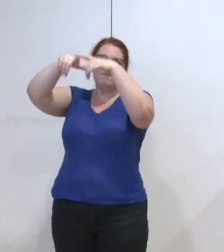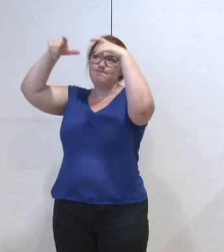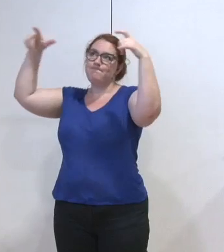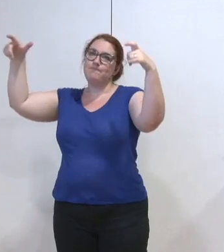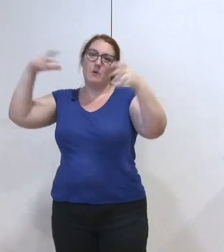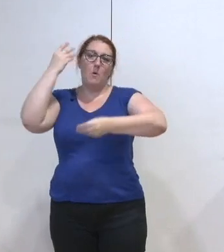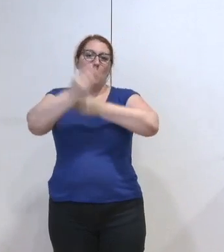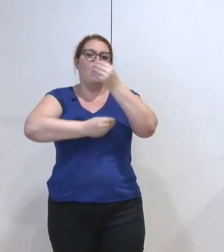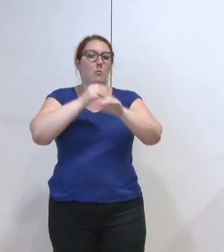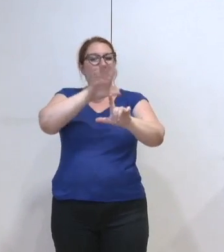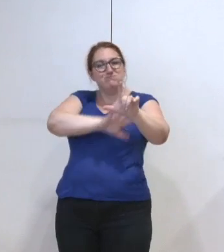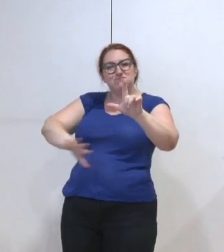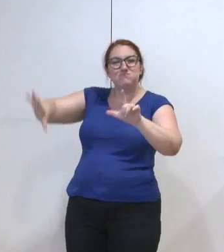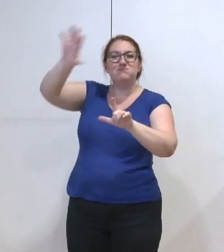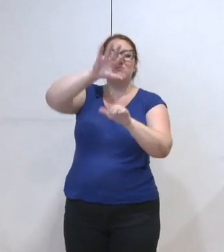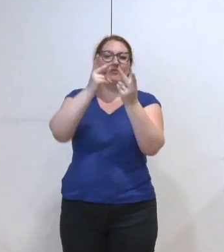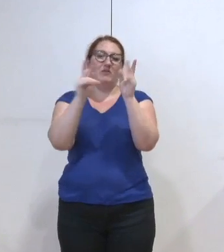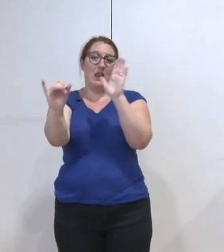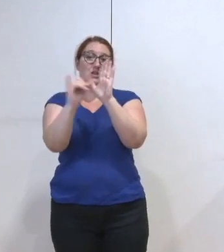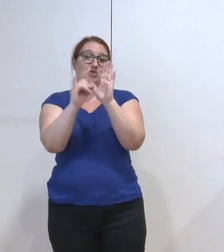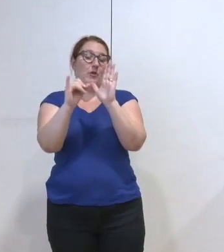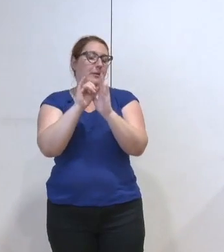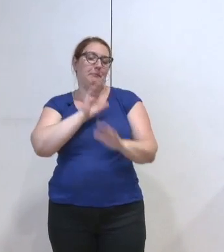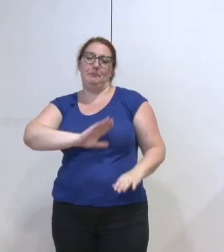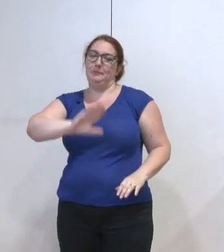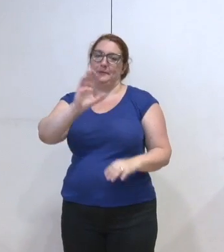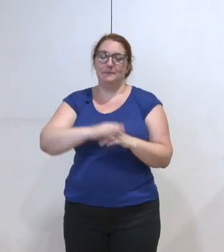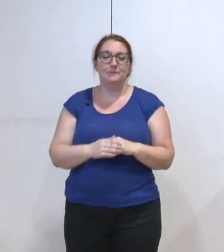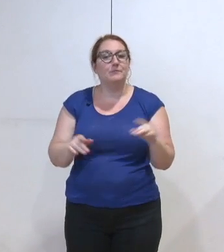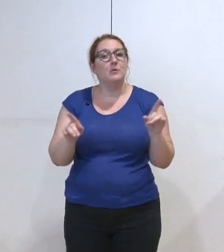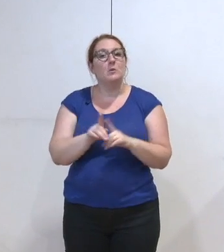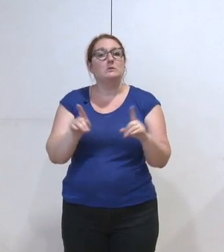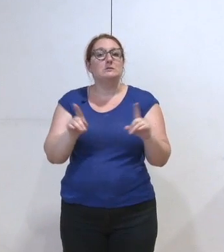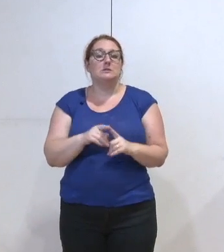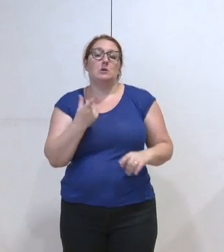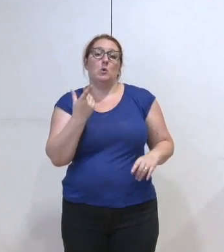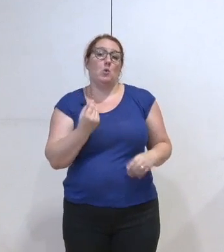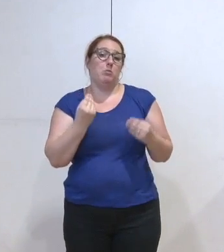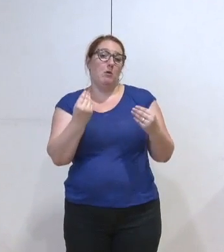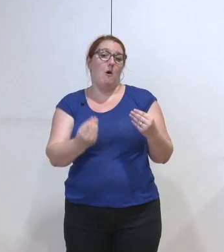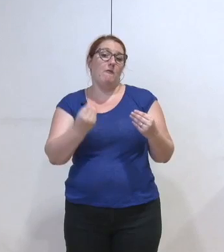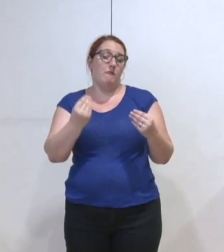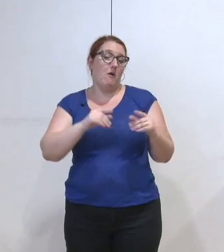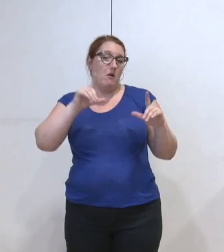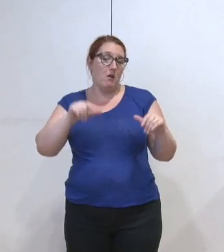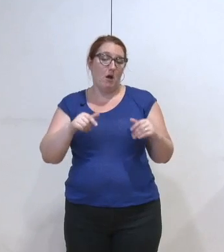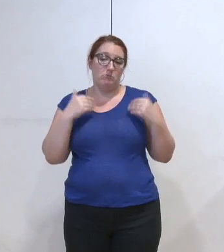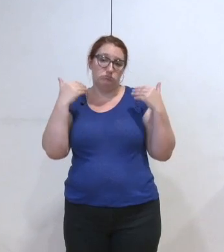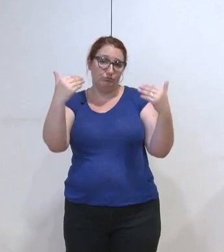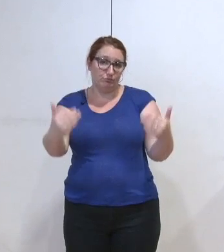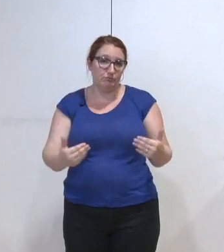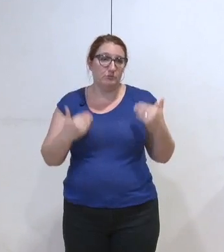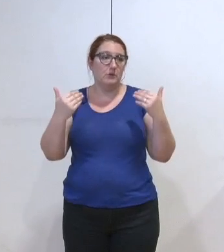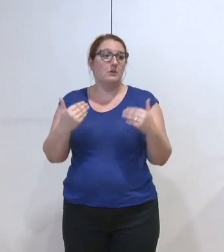on peut aussi noter une stabilité des couples avec enfants la croissance de familles monoparentales et la décroissance des couples